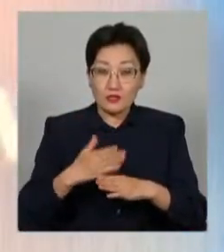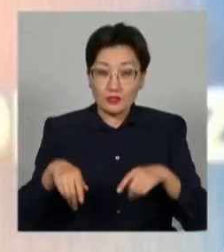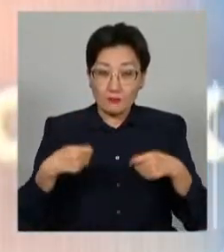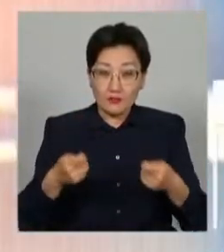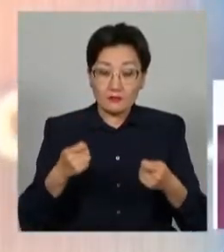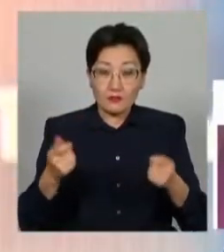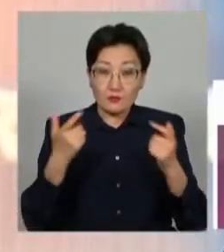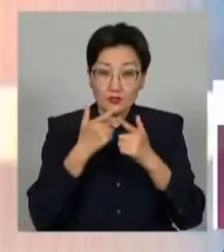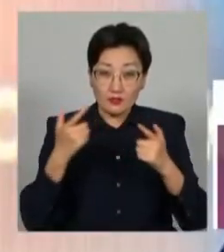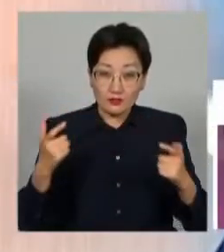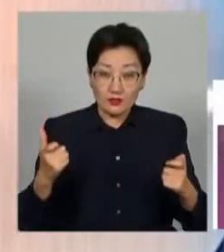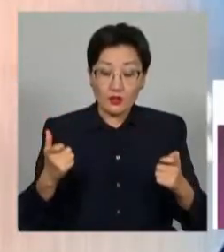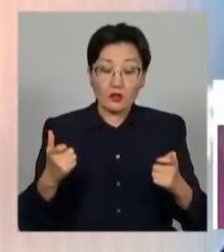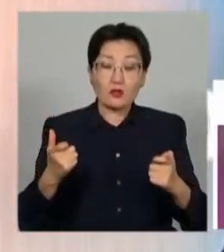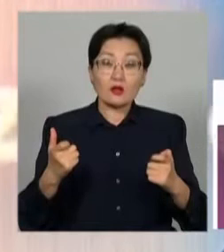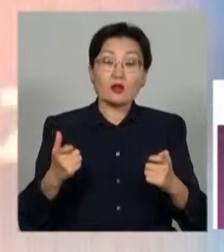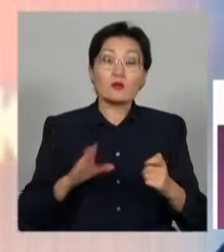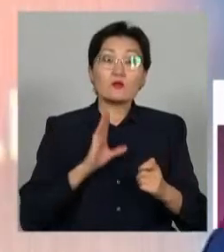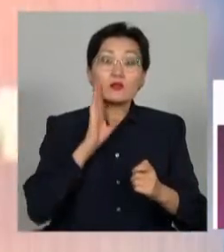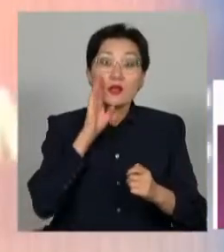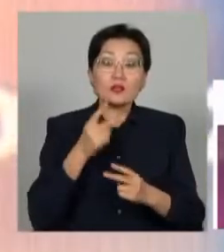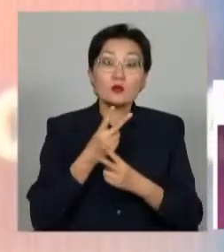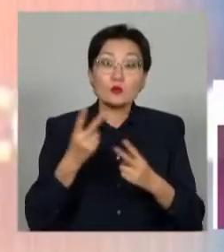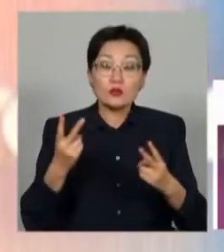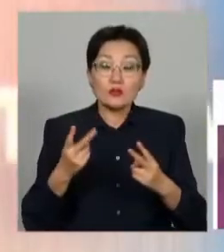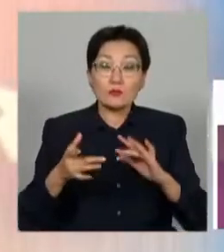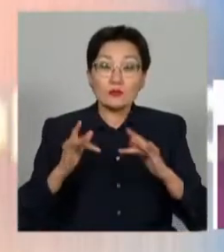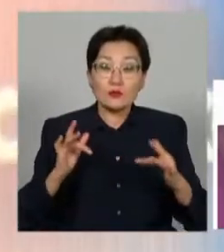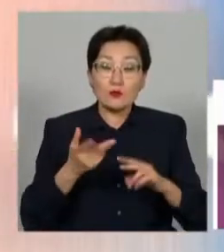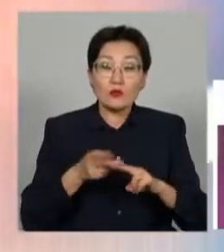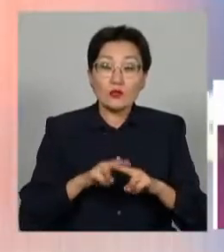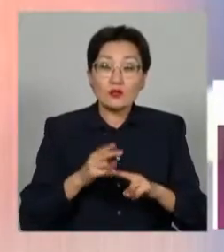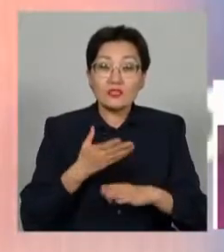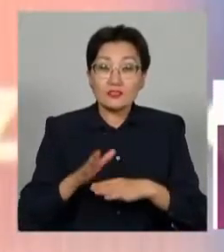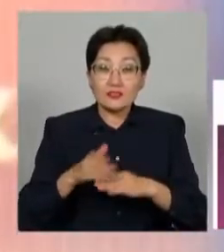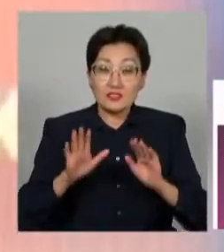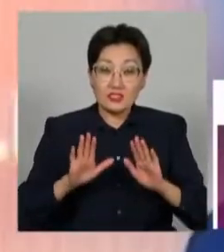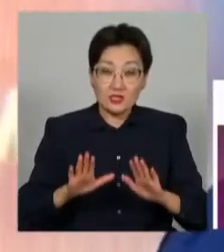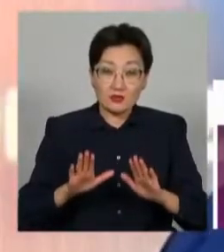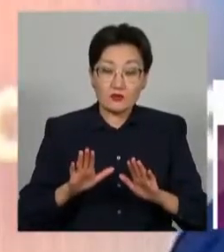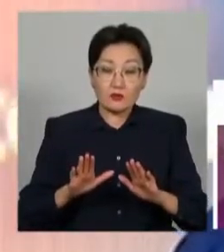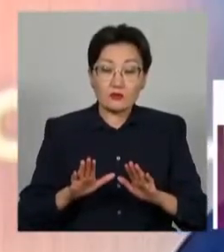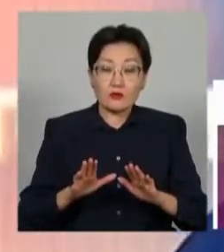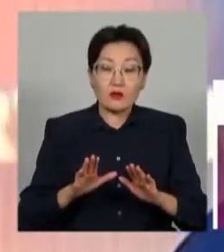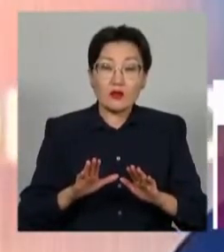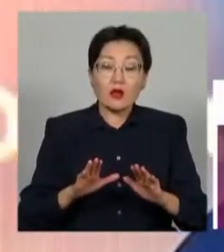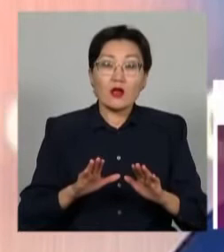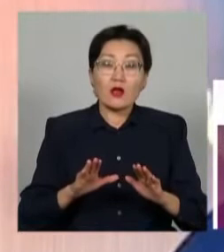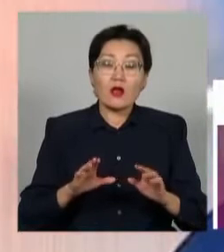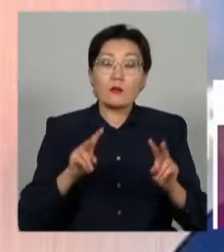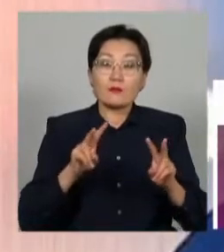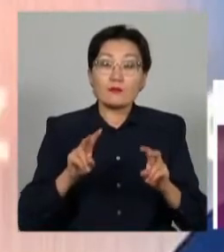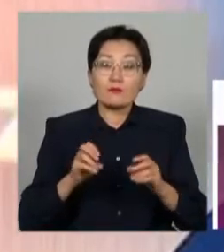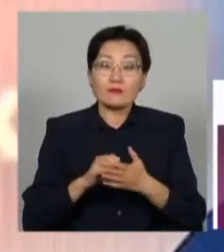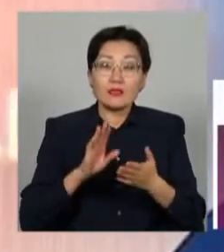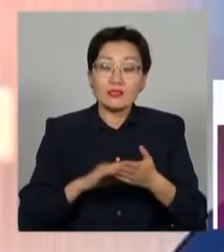дегенде, міне, таңертең көрдік, ойбай, ол кредит тек қана белгілі бір модельдерге ғана берер екен, өйткен